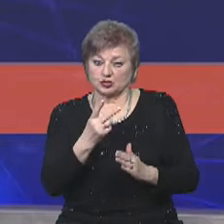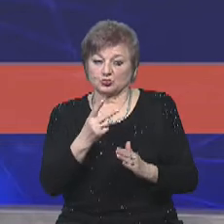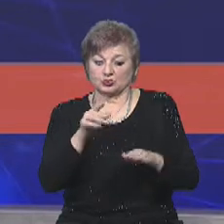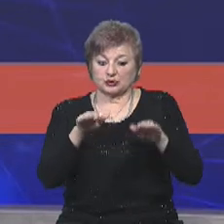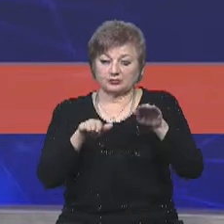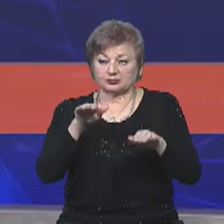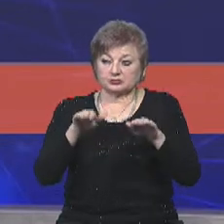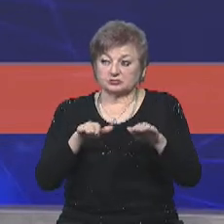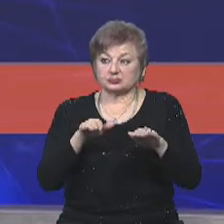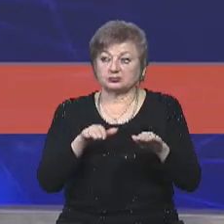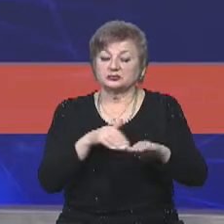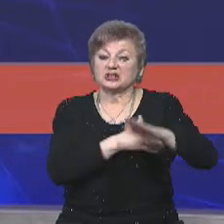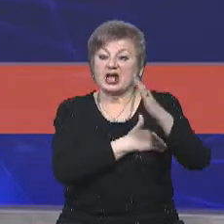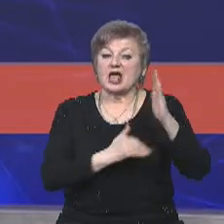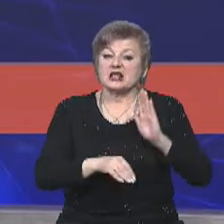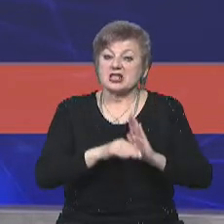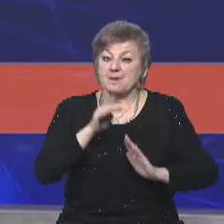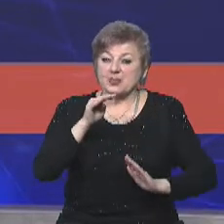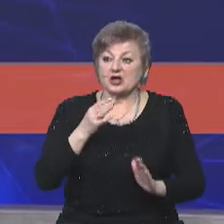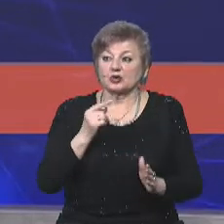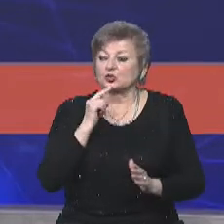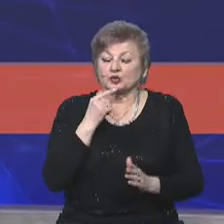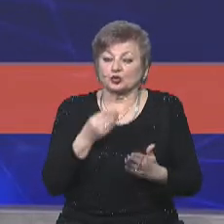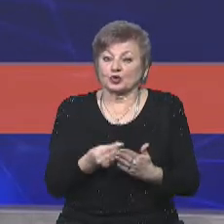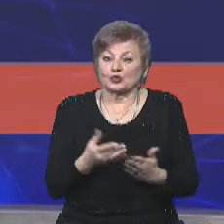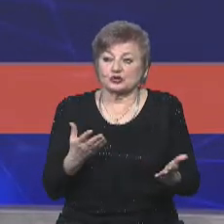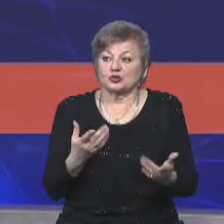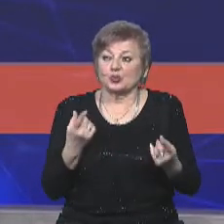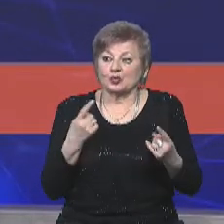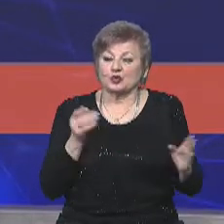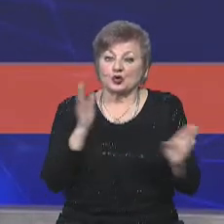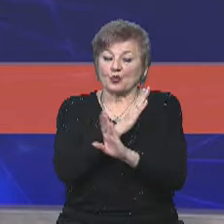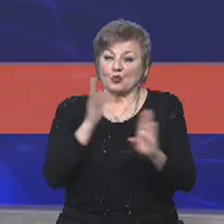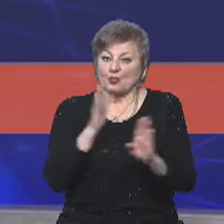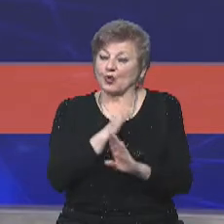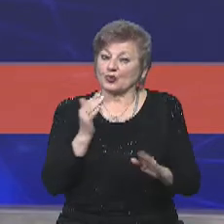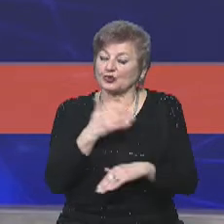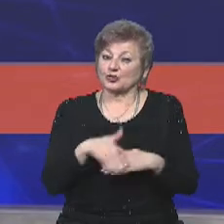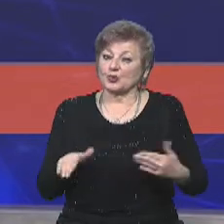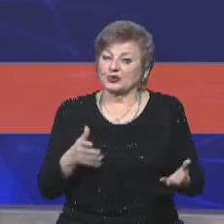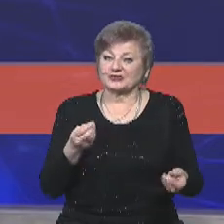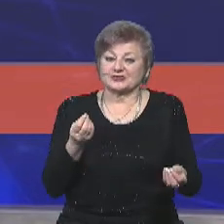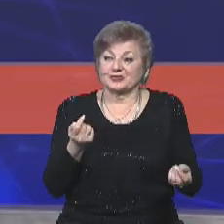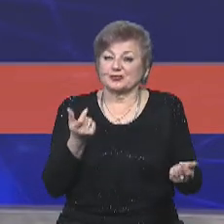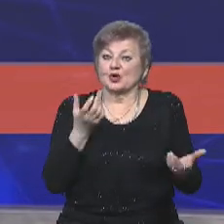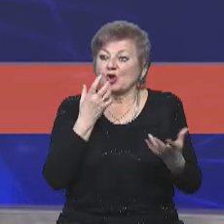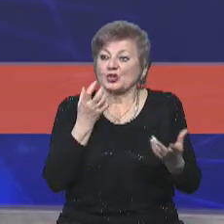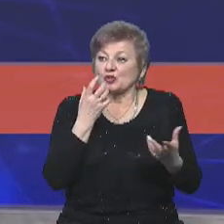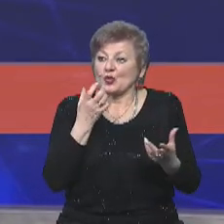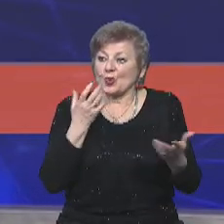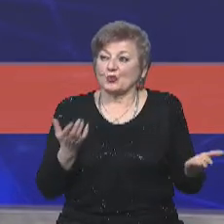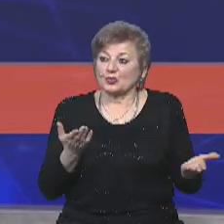плановая. Температурный режим в домах сейчас трудно оценить, потому что погода, которая сейчас, она ну,